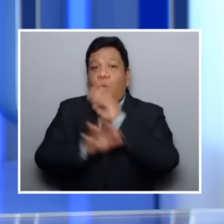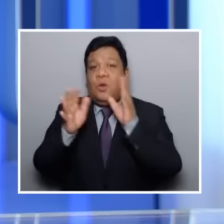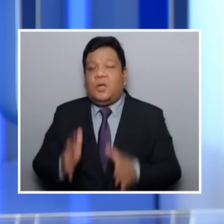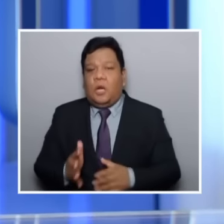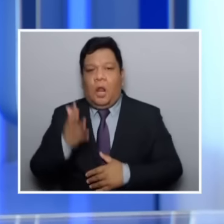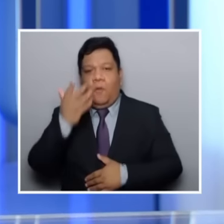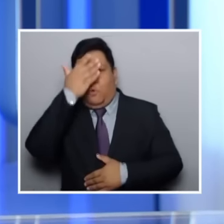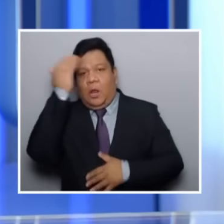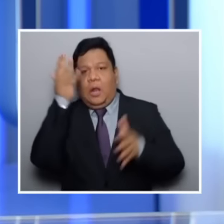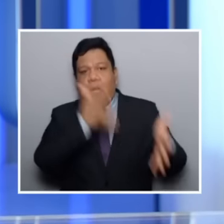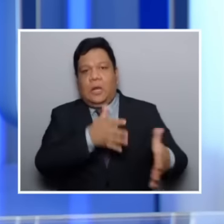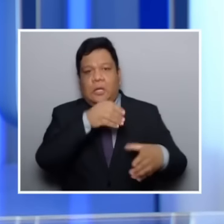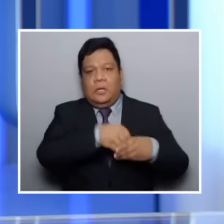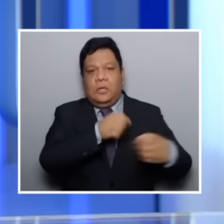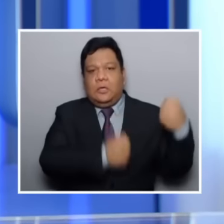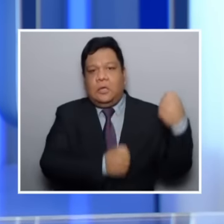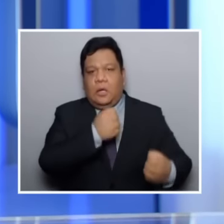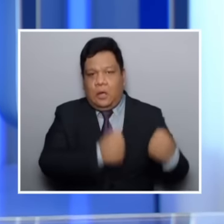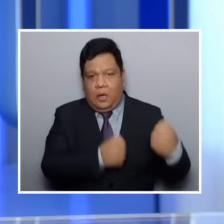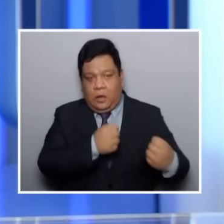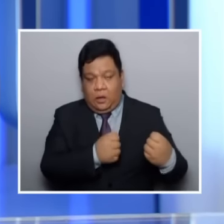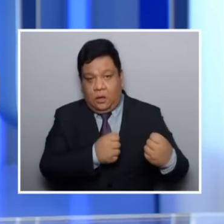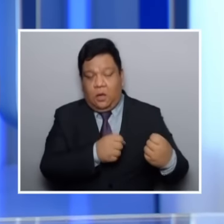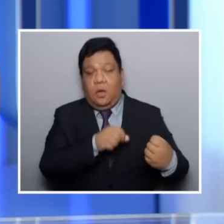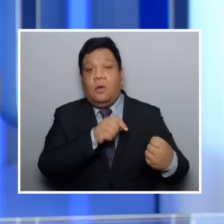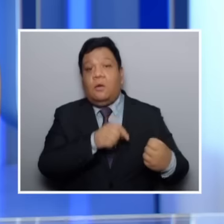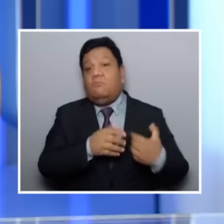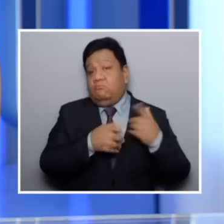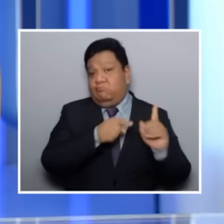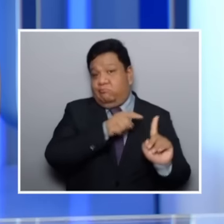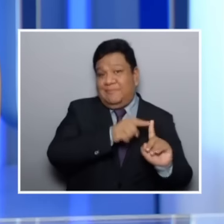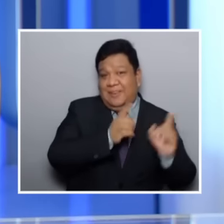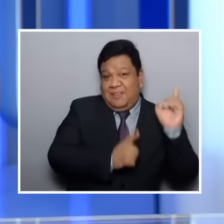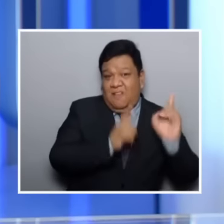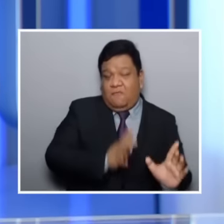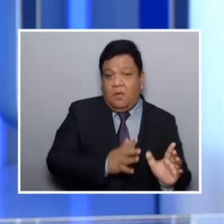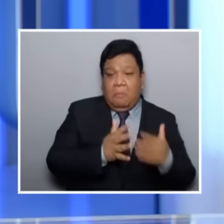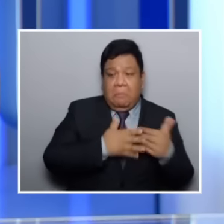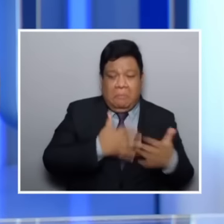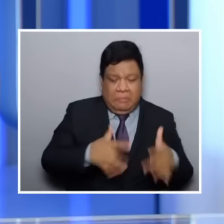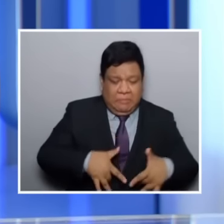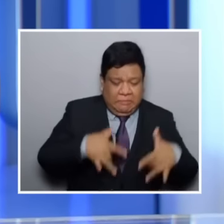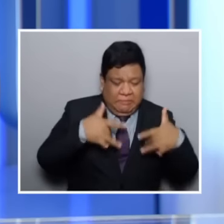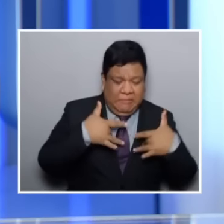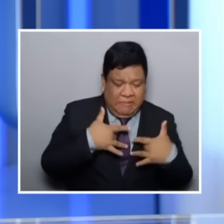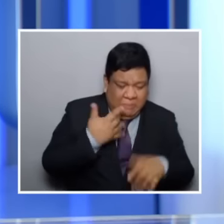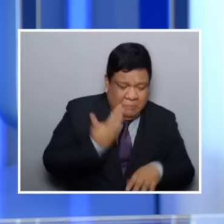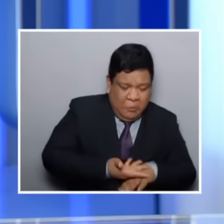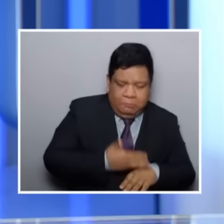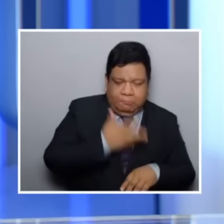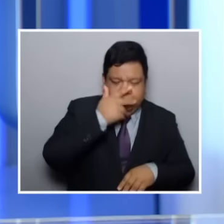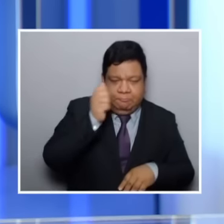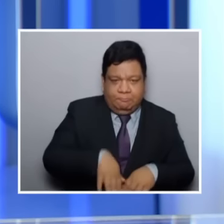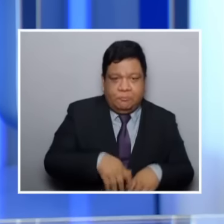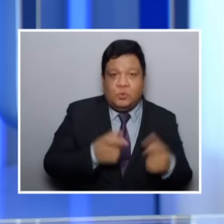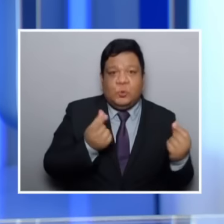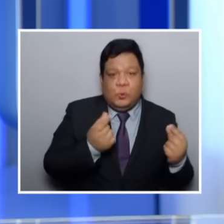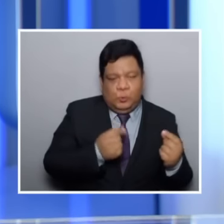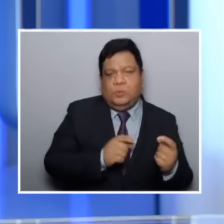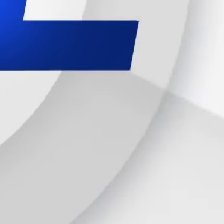driver. Kahit po mahirap ang buhay, pinili ng driver na isaole ang pera. Nagpapatrol, Jose